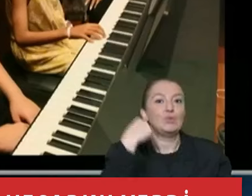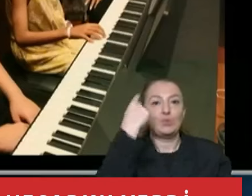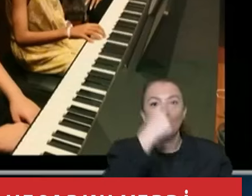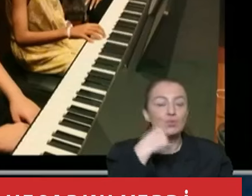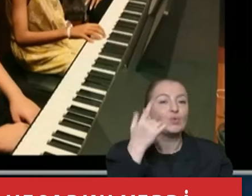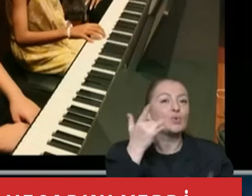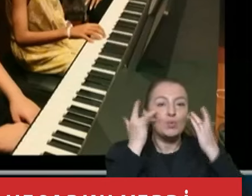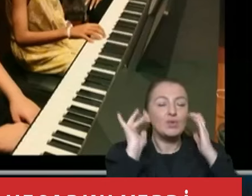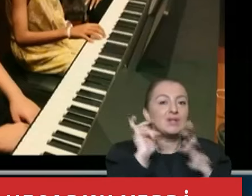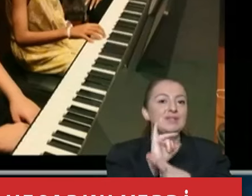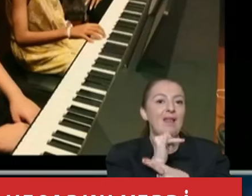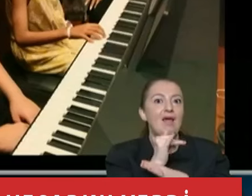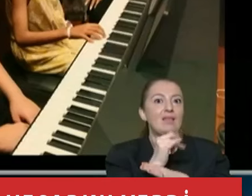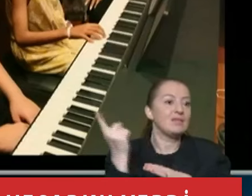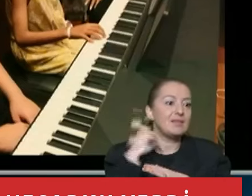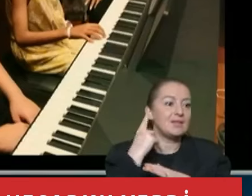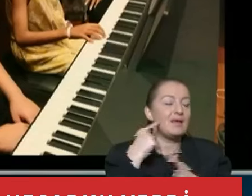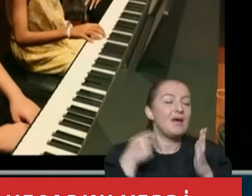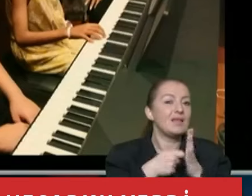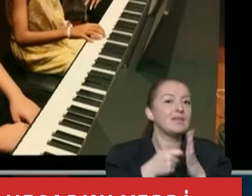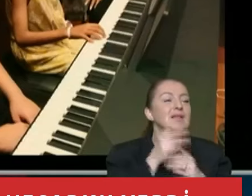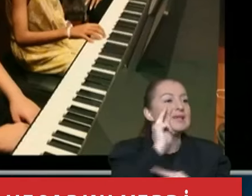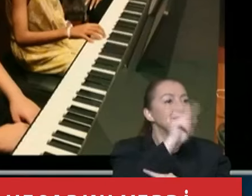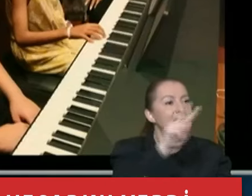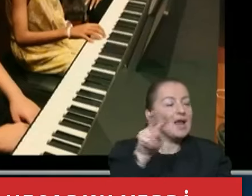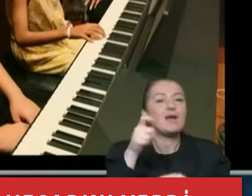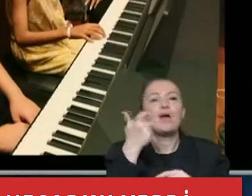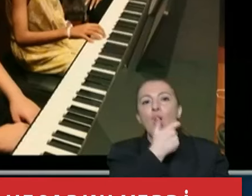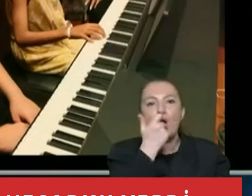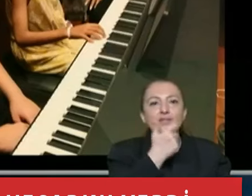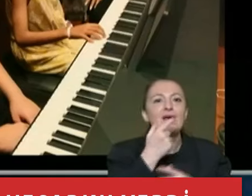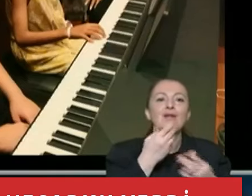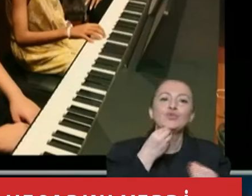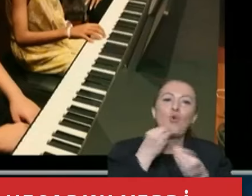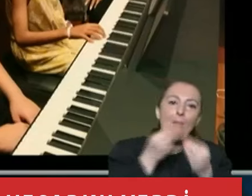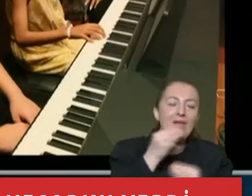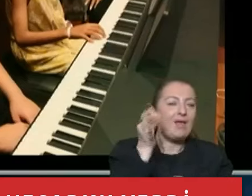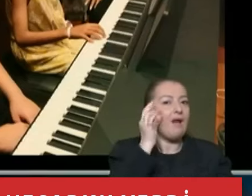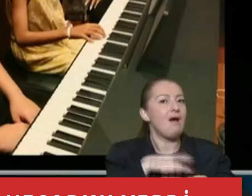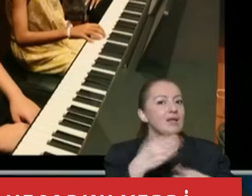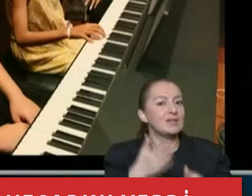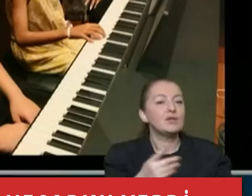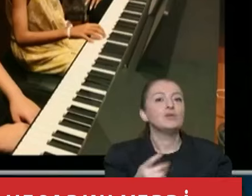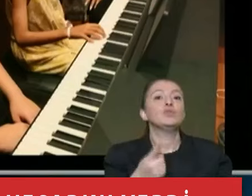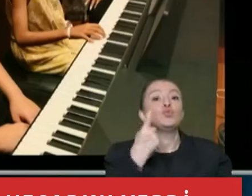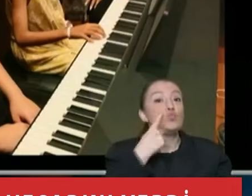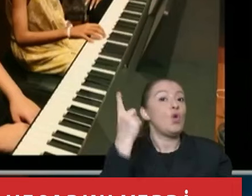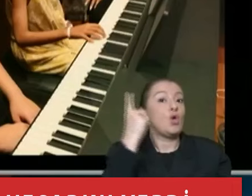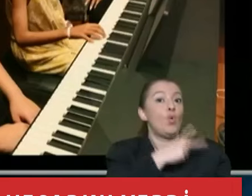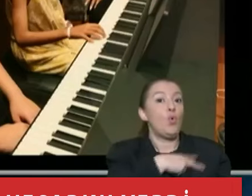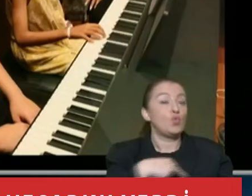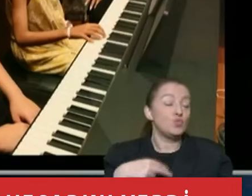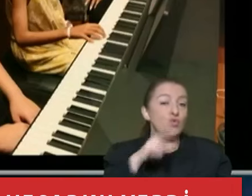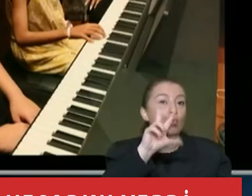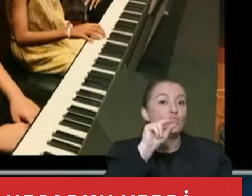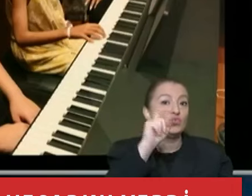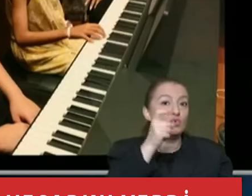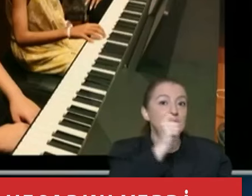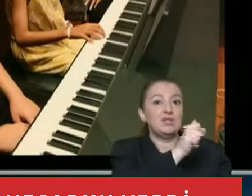alanında damga vurmuş isimleri sergi konser ve söyleşiler le Andık Cumhuriyet otobüsü 39